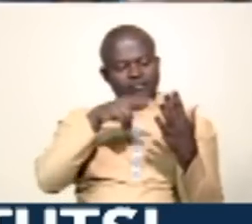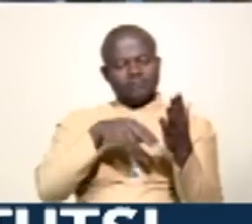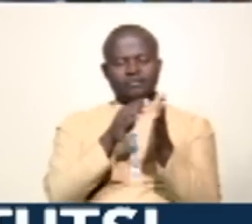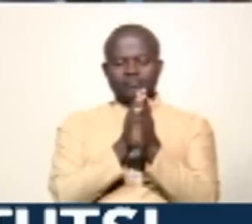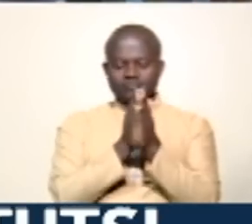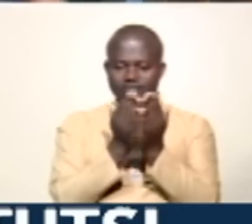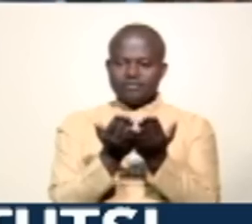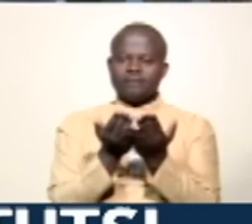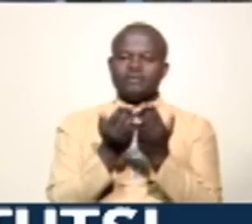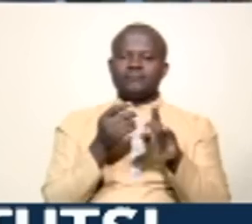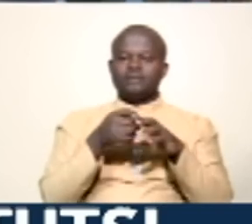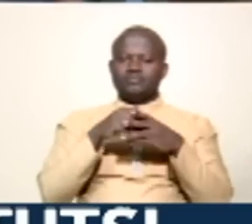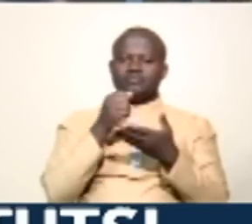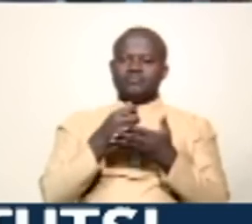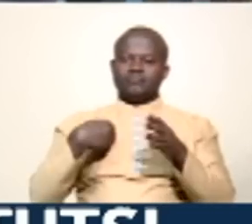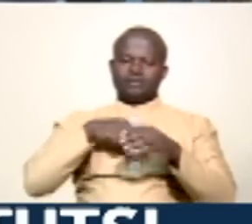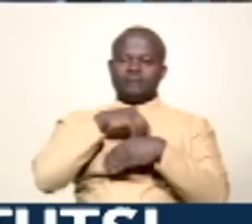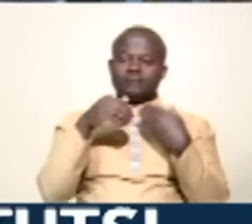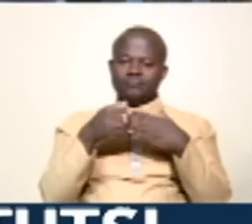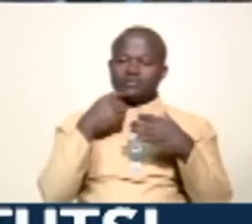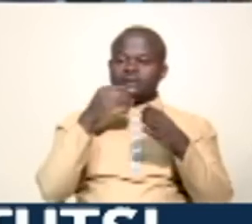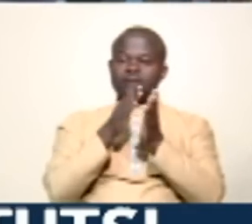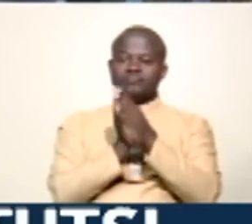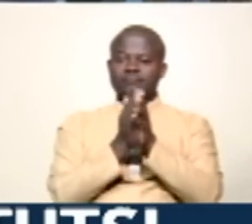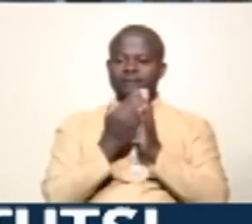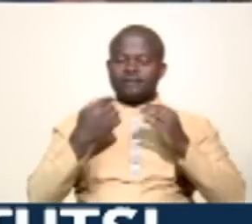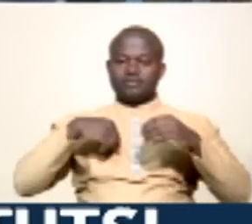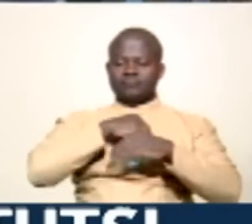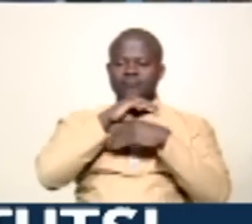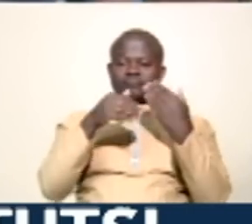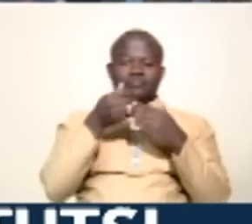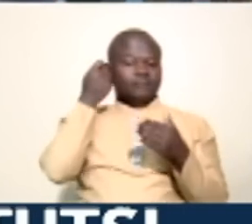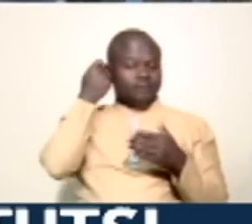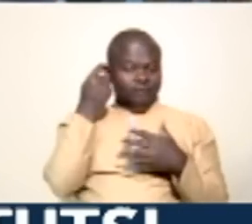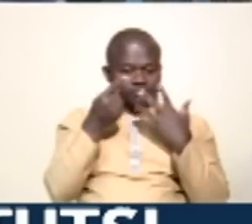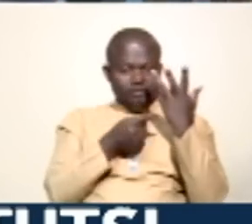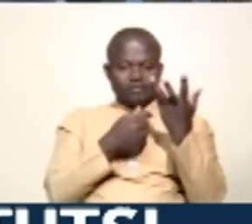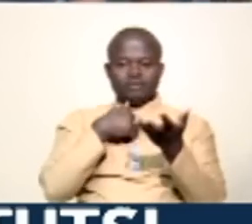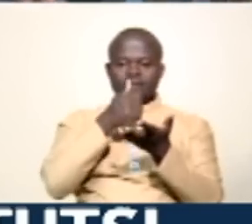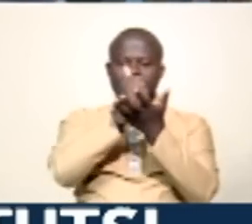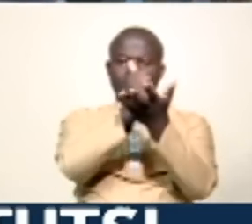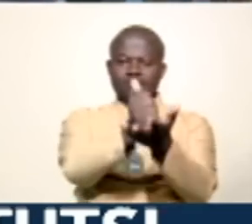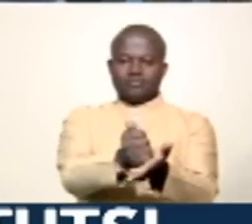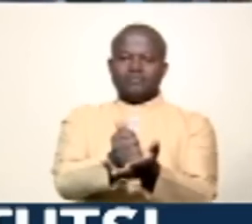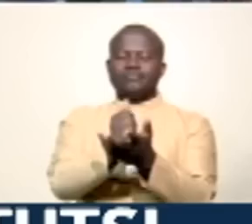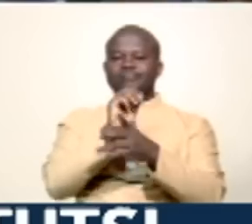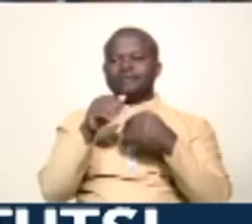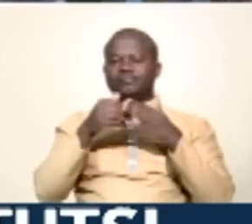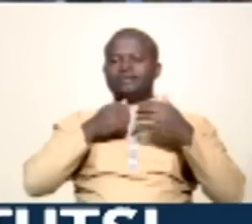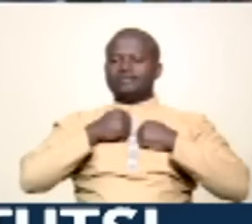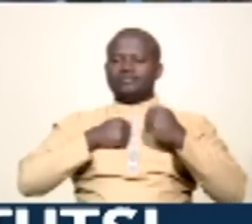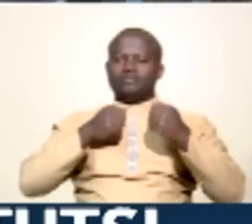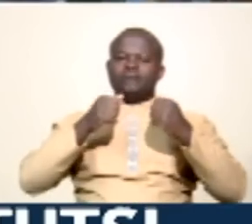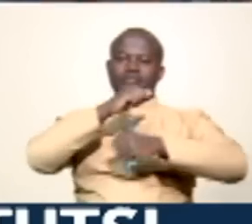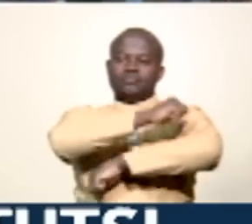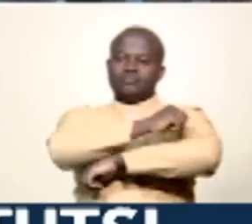Rwanda, ibitabo bivuga ku ndagaciro zacu, ibitabo bivuga ku mateka yacu. Icyo gihe nibwo bazabafashije izi ntore z'u Rwanda